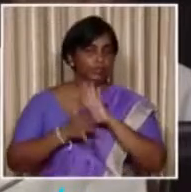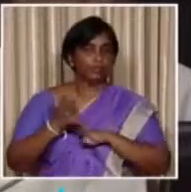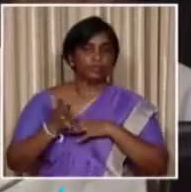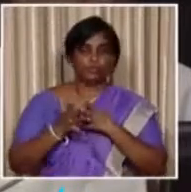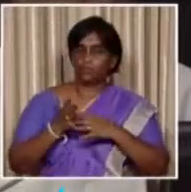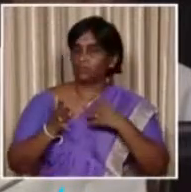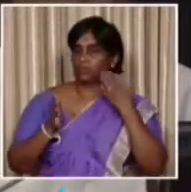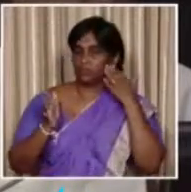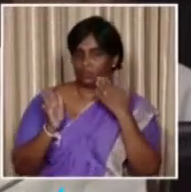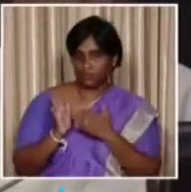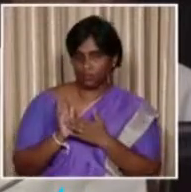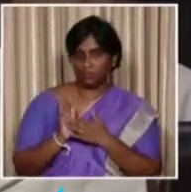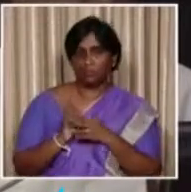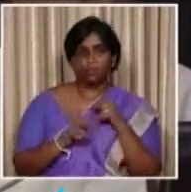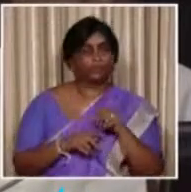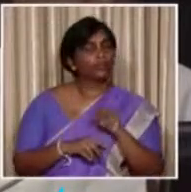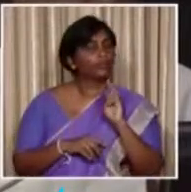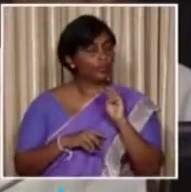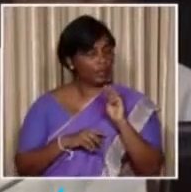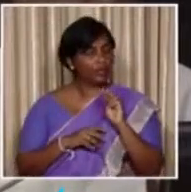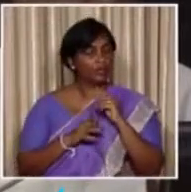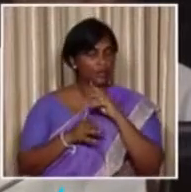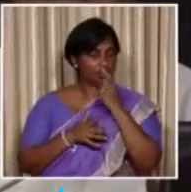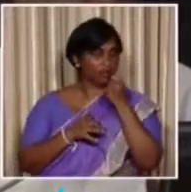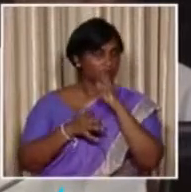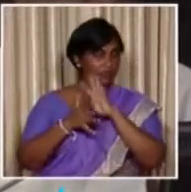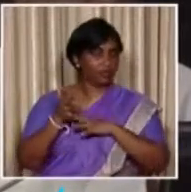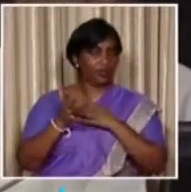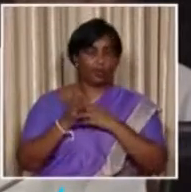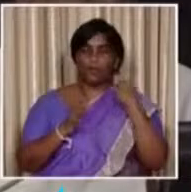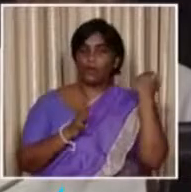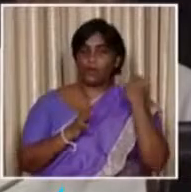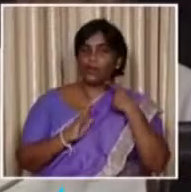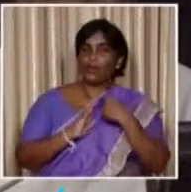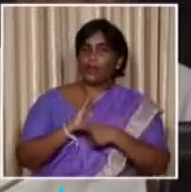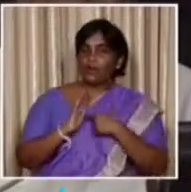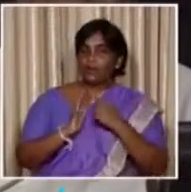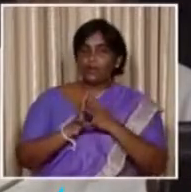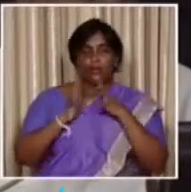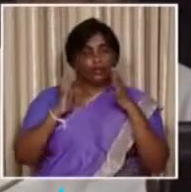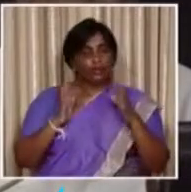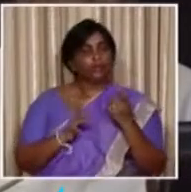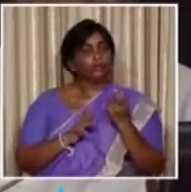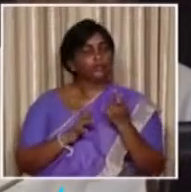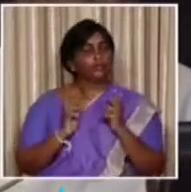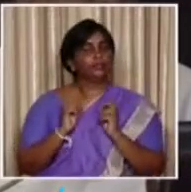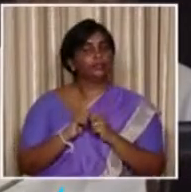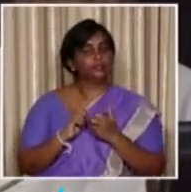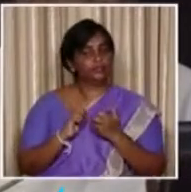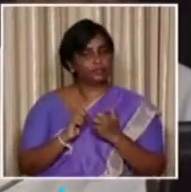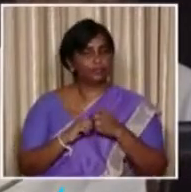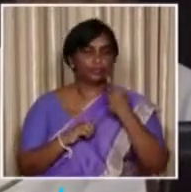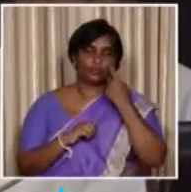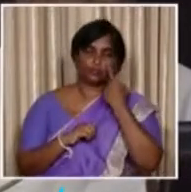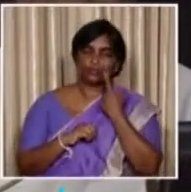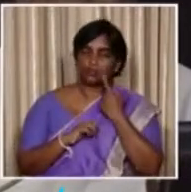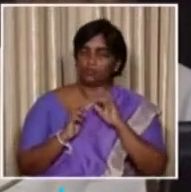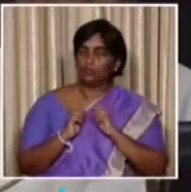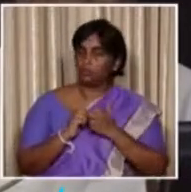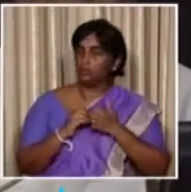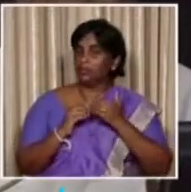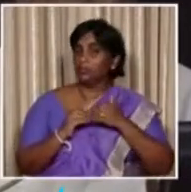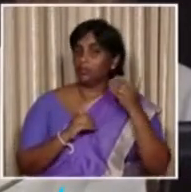ලේකණය මේ 30 වෙනි අයවැය ලේකණය ඉදිරිපත් වෙන්නේ රටේ විශාල ආර්ථික අර්බුදයක් සහ ඛේද වාචකයෙන්